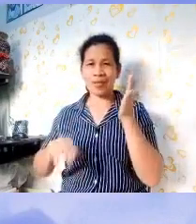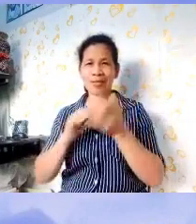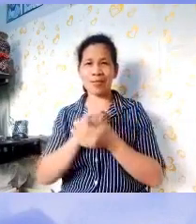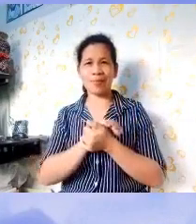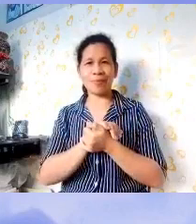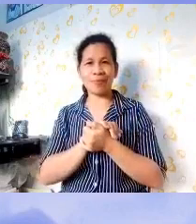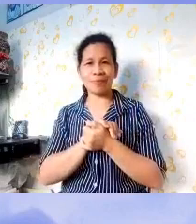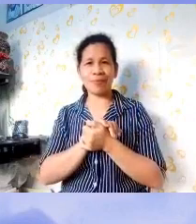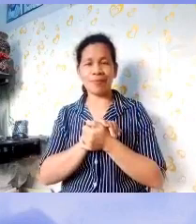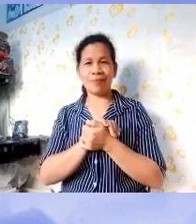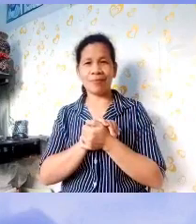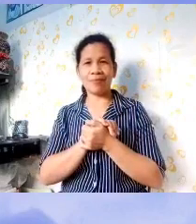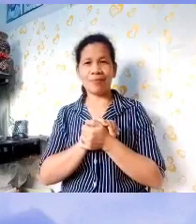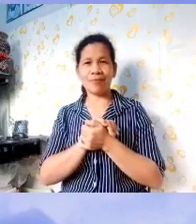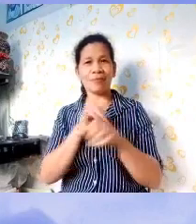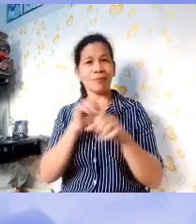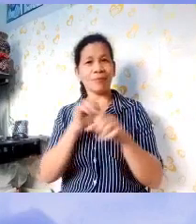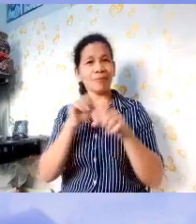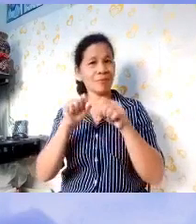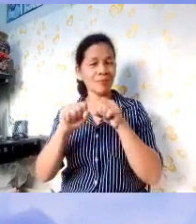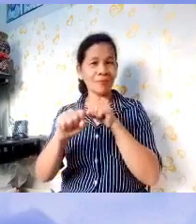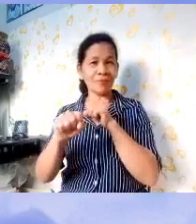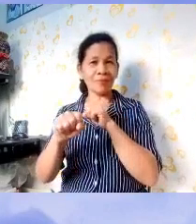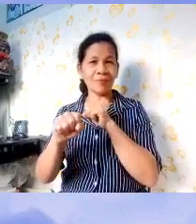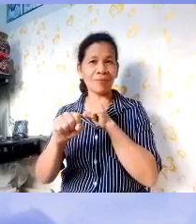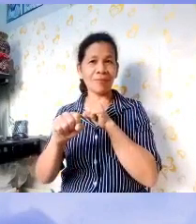So, yan po ay